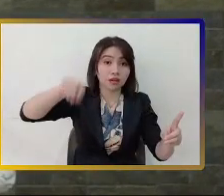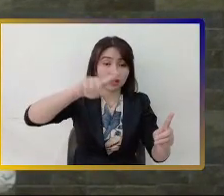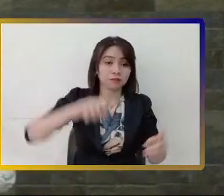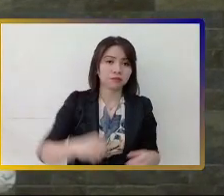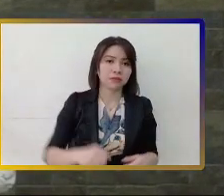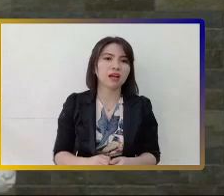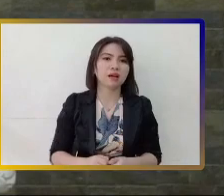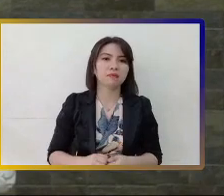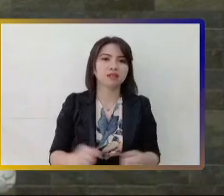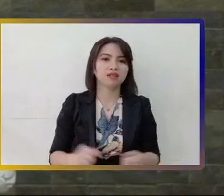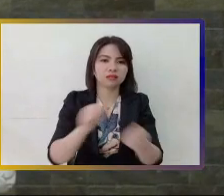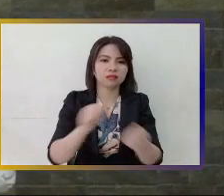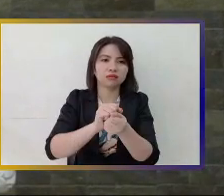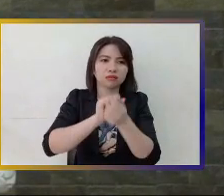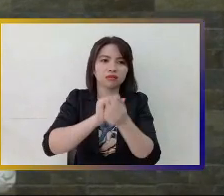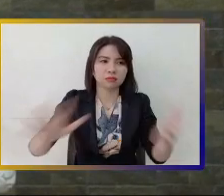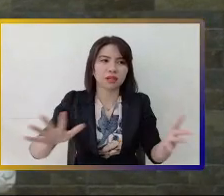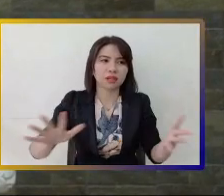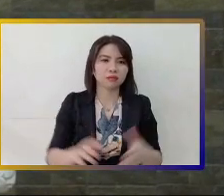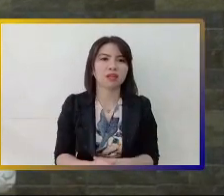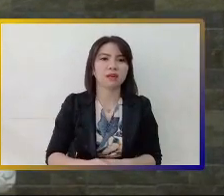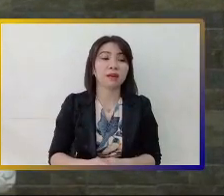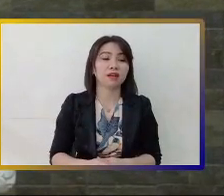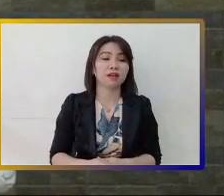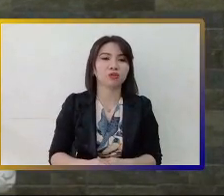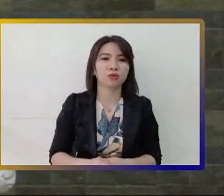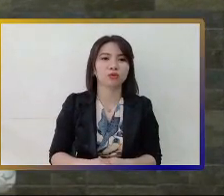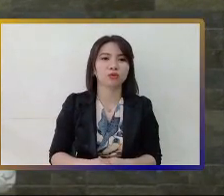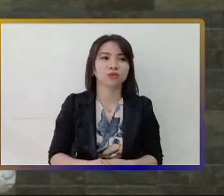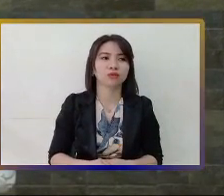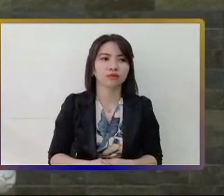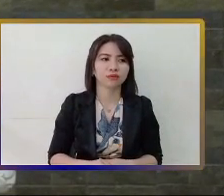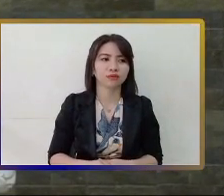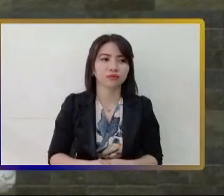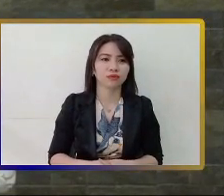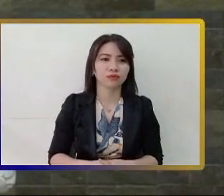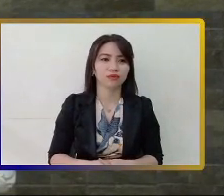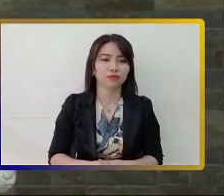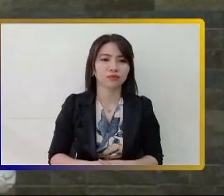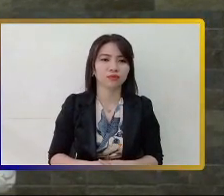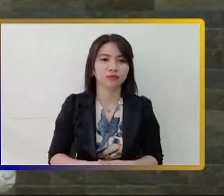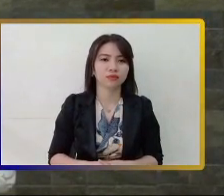Anong na-damage sa buhay natin, mga kapatid, na ngayon ay nahihirapan pa tayong mag-recover?